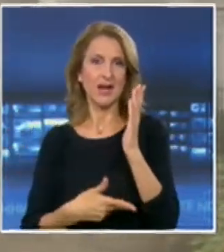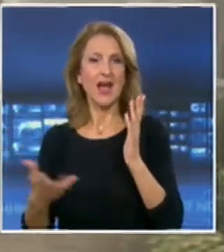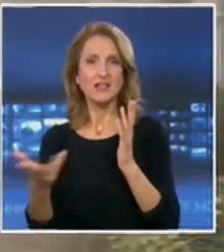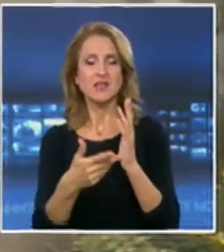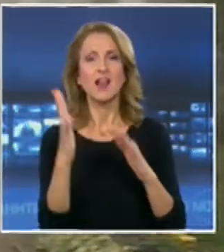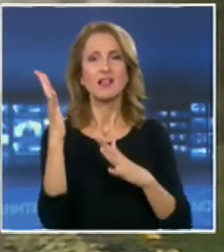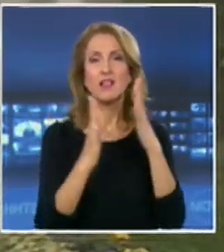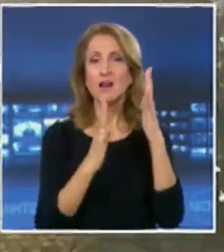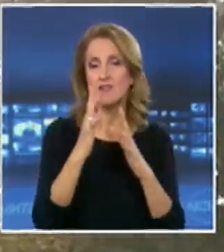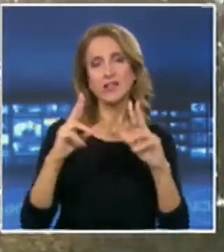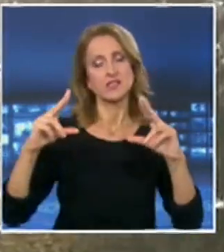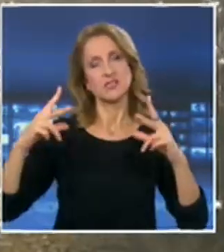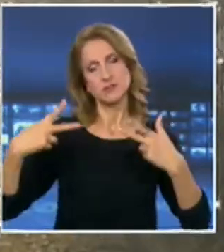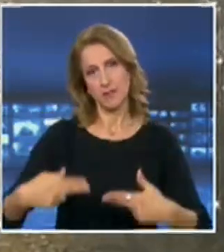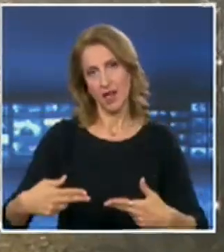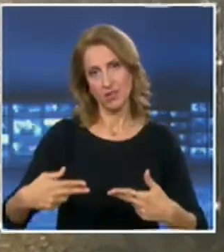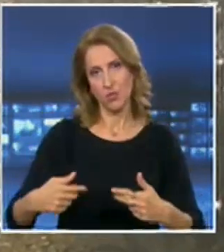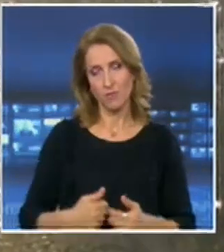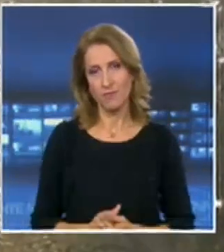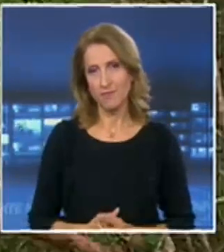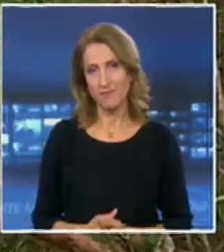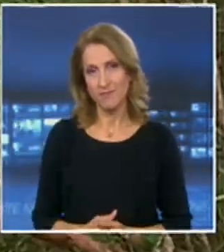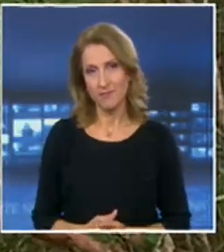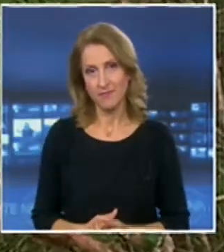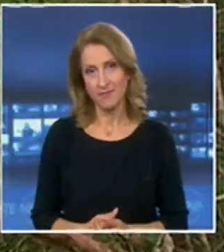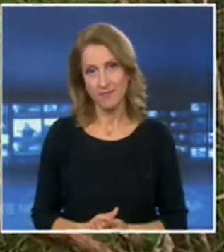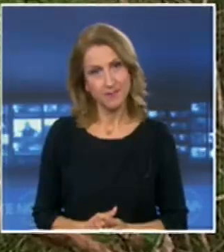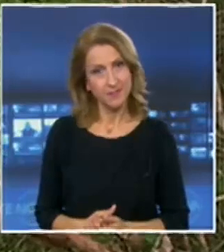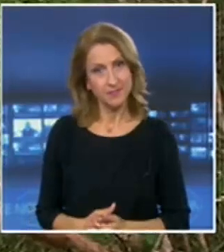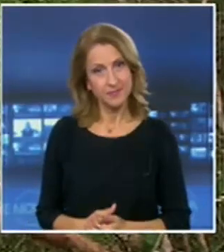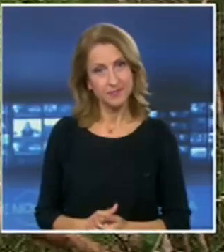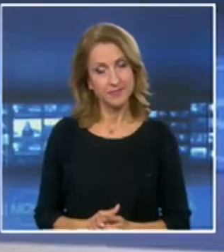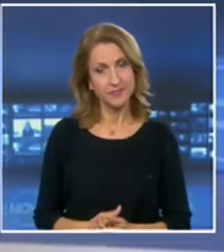на дърветата спряно. За новините на Нова, Мартин Георгиев.